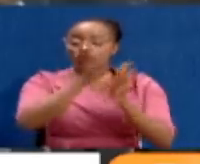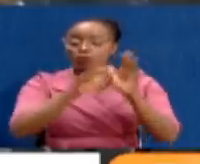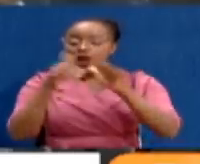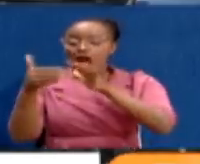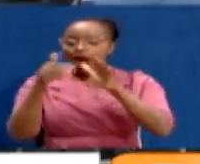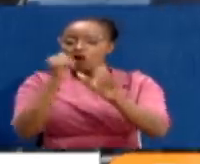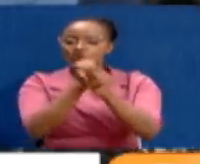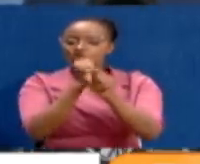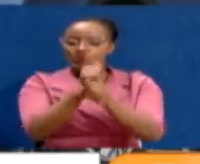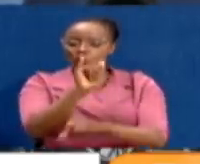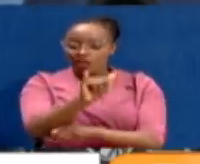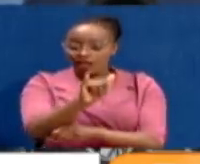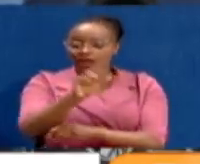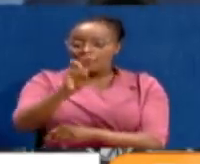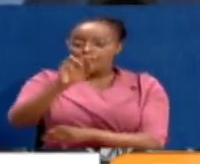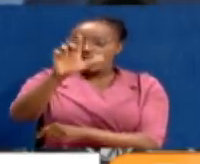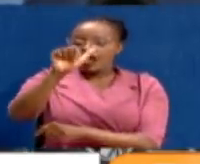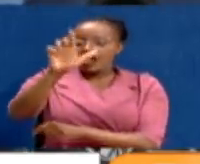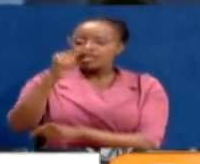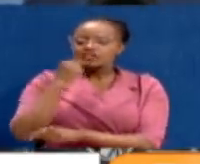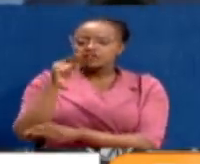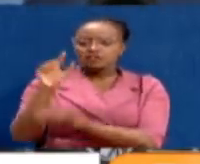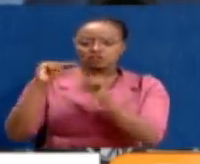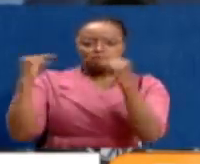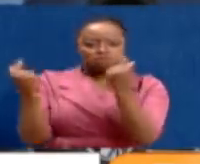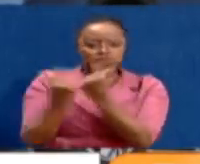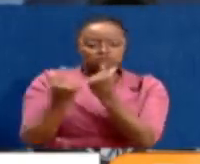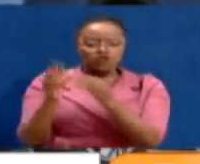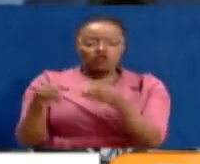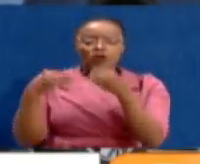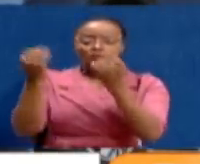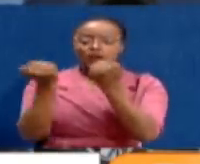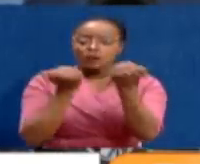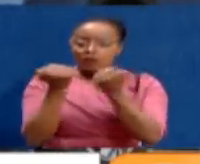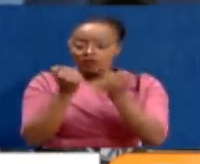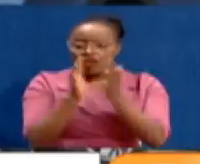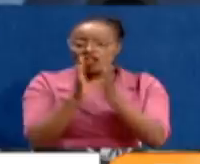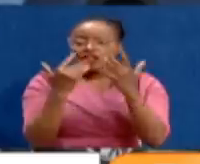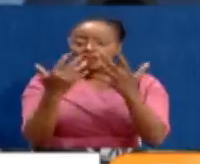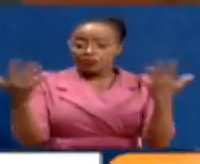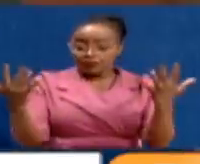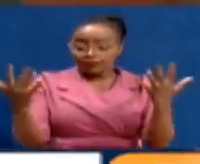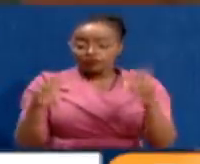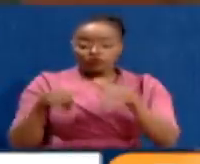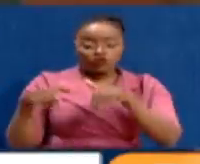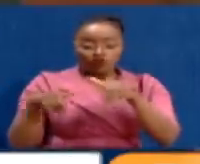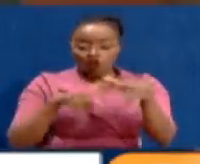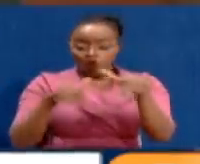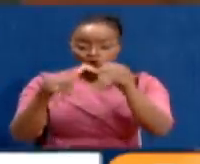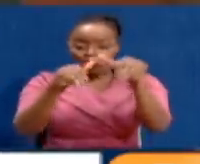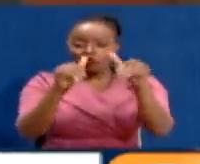hiyo. Malala pia kidai kikosi hicho kimepewa magari na silaha kumwandama. Entire